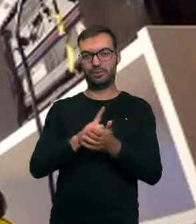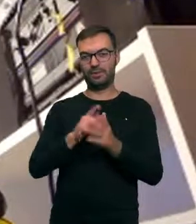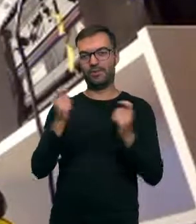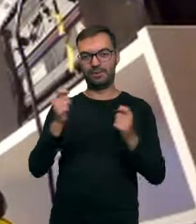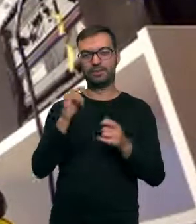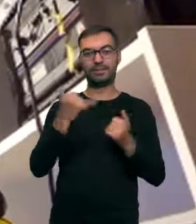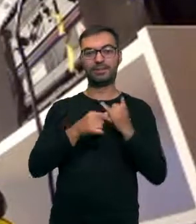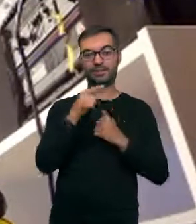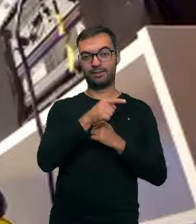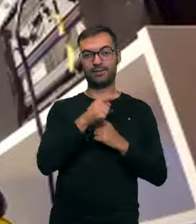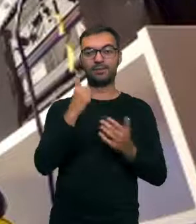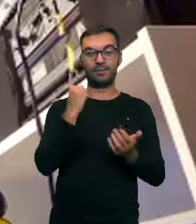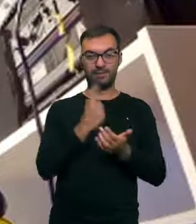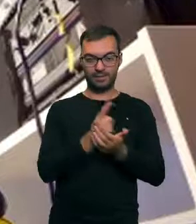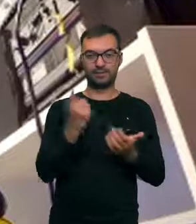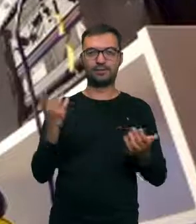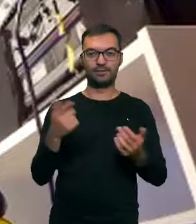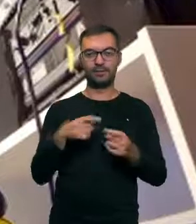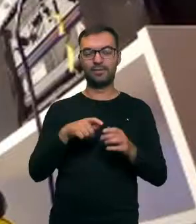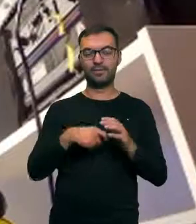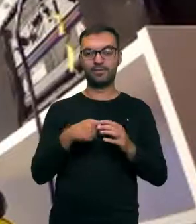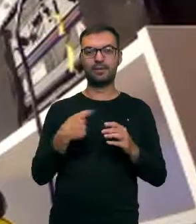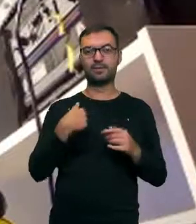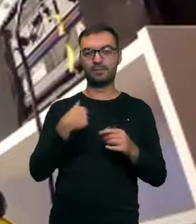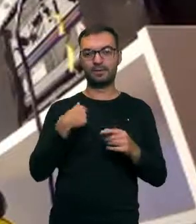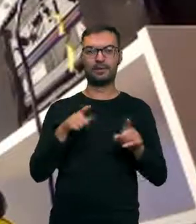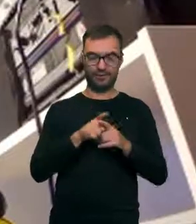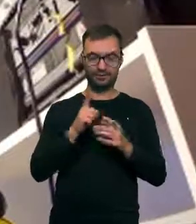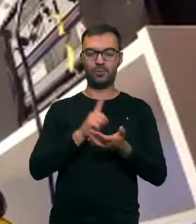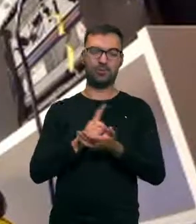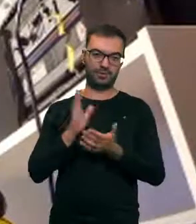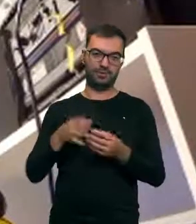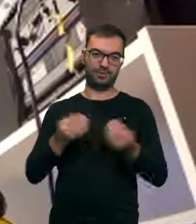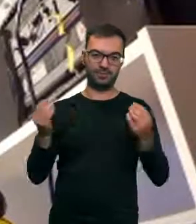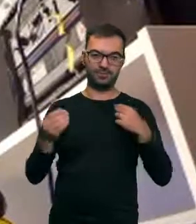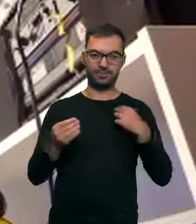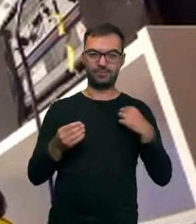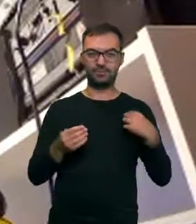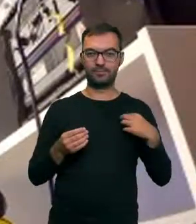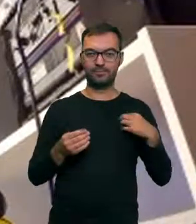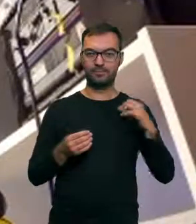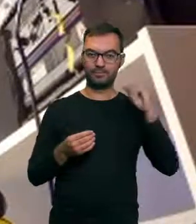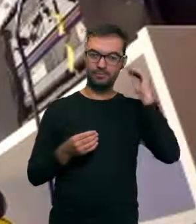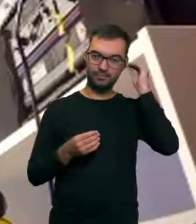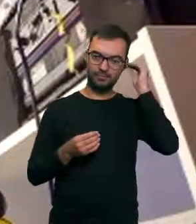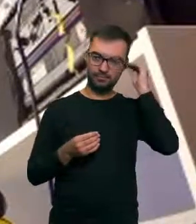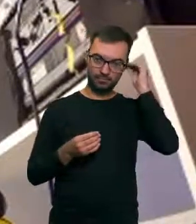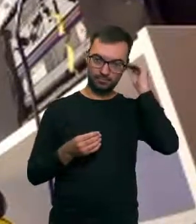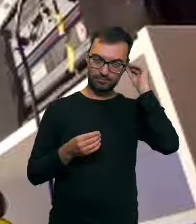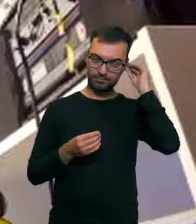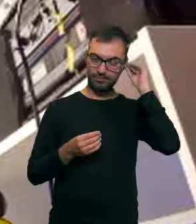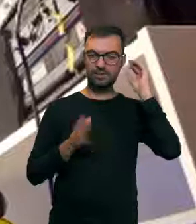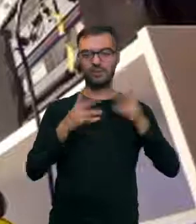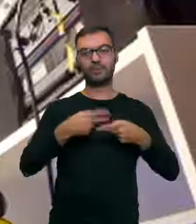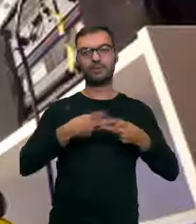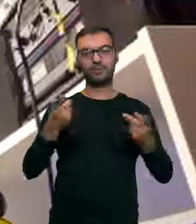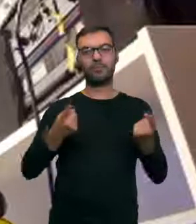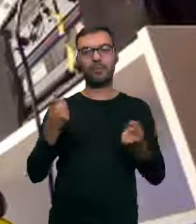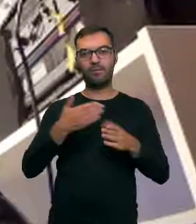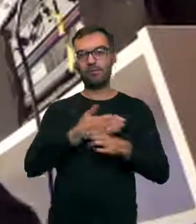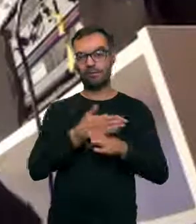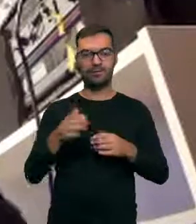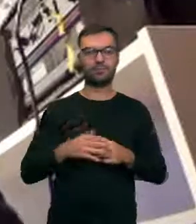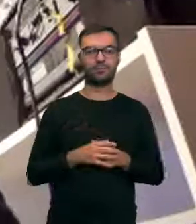jak Jankowi się uda z tym filmem, to mnie się też uda i ten kaganek oświaty pójdzie w świat. Mhm. Uważam,